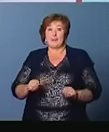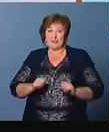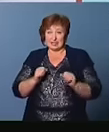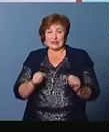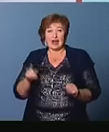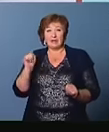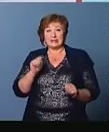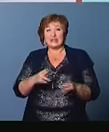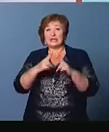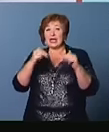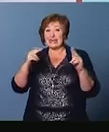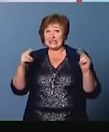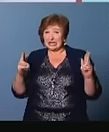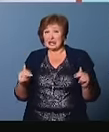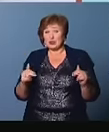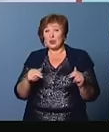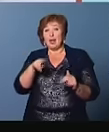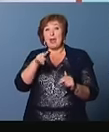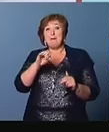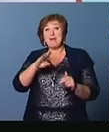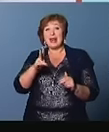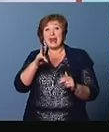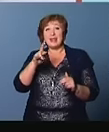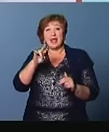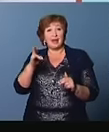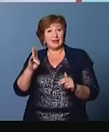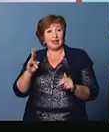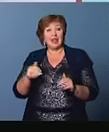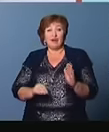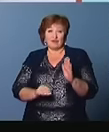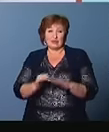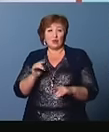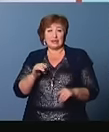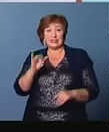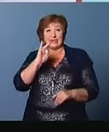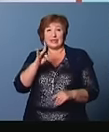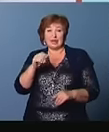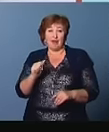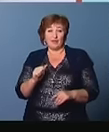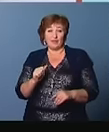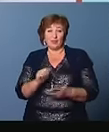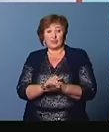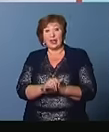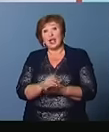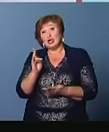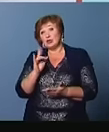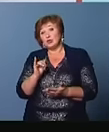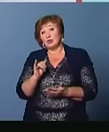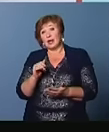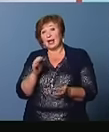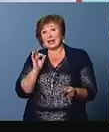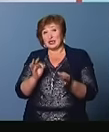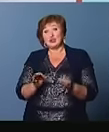резиденцию пельняне прямо в центре нашего поселка Игра. И когда она будет построена? Ну, сроков